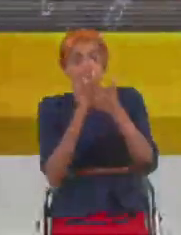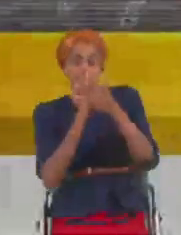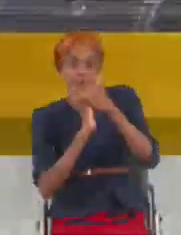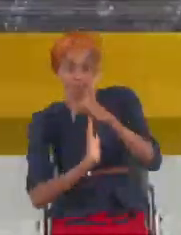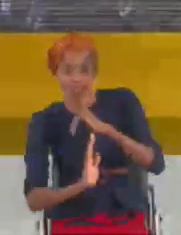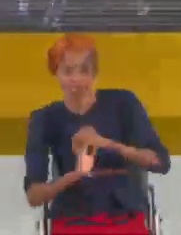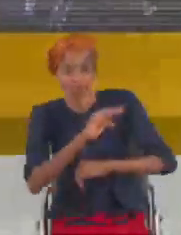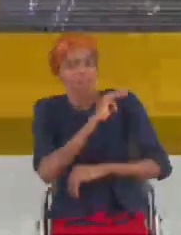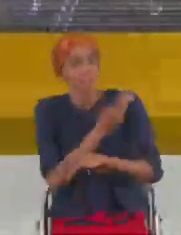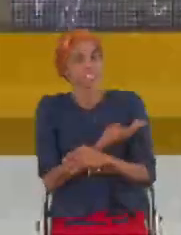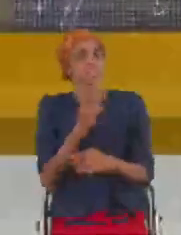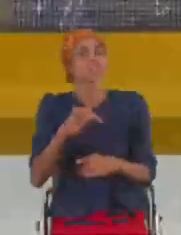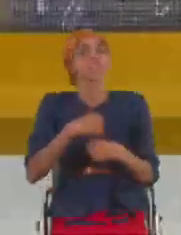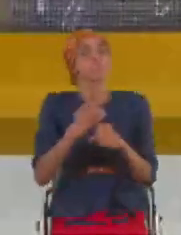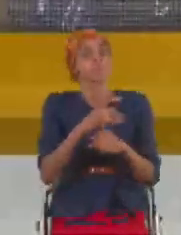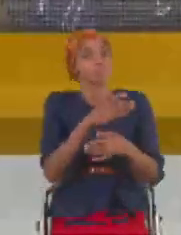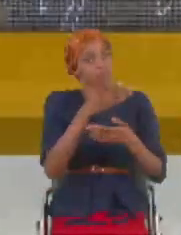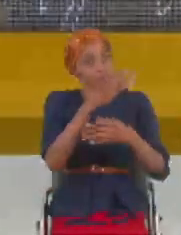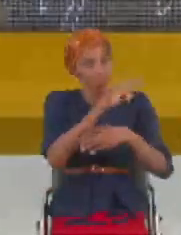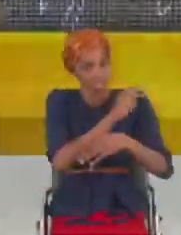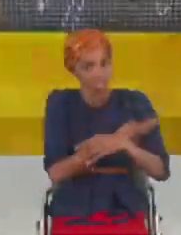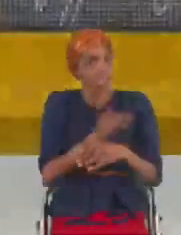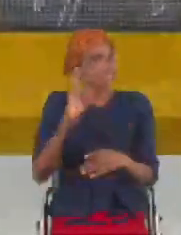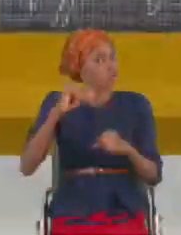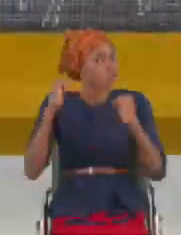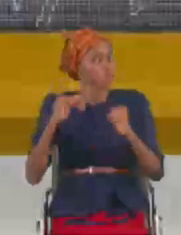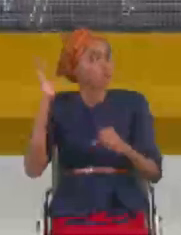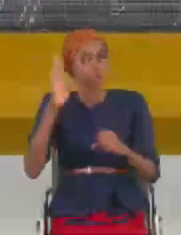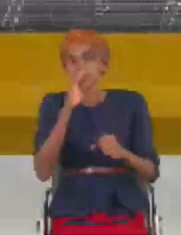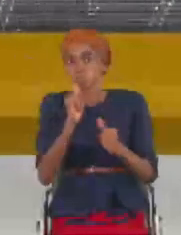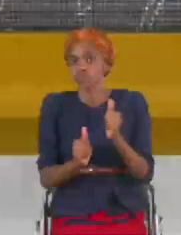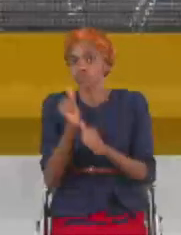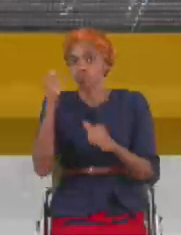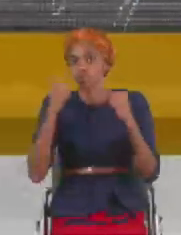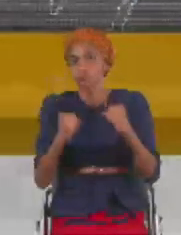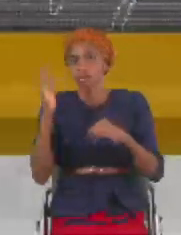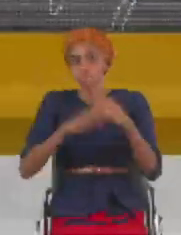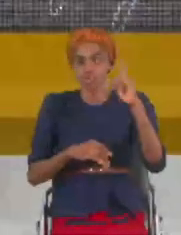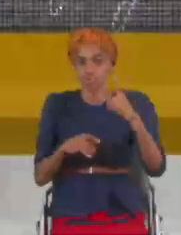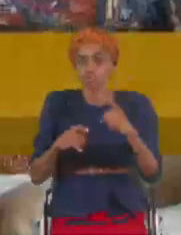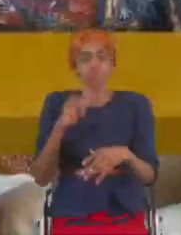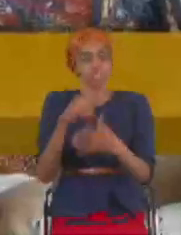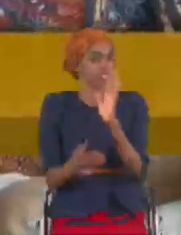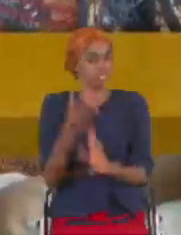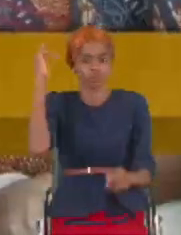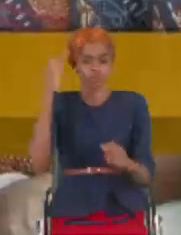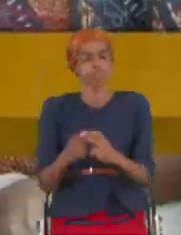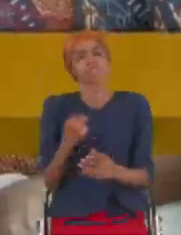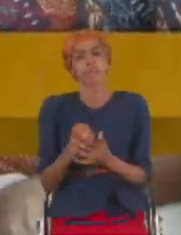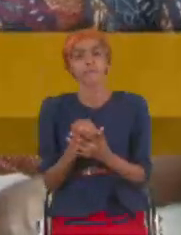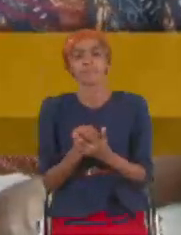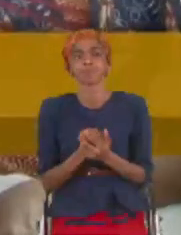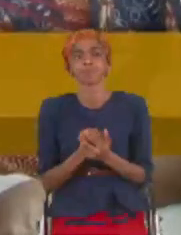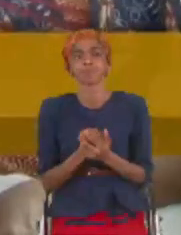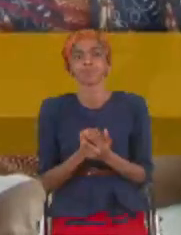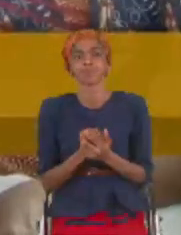puissant et aucune puissance ne sera plus forte que toi au nom de jésus